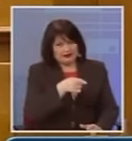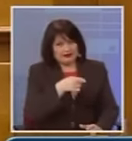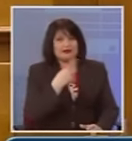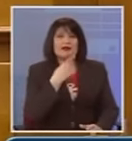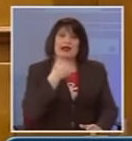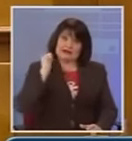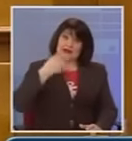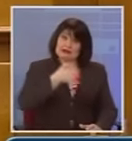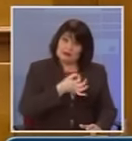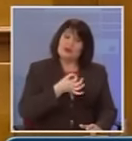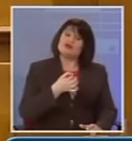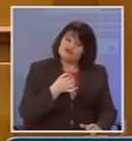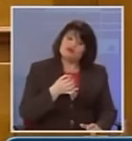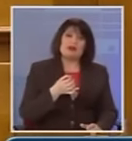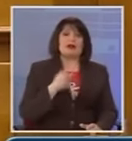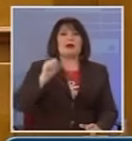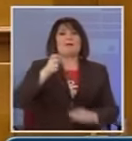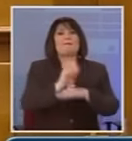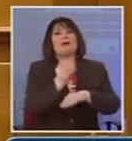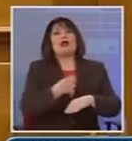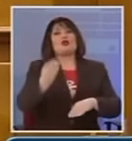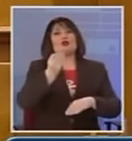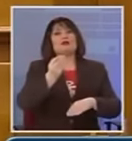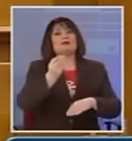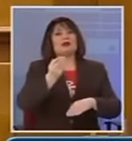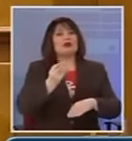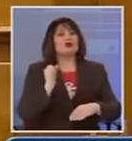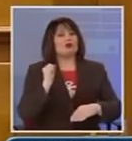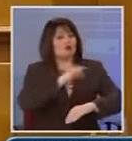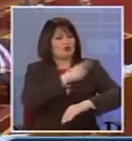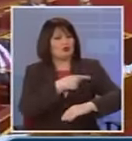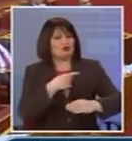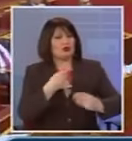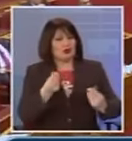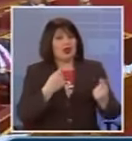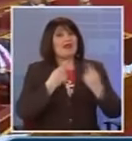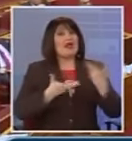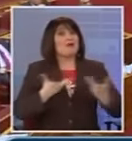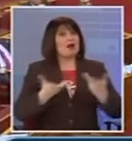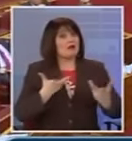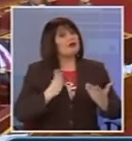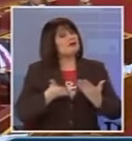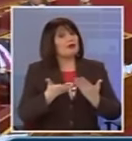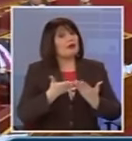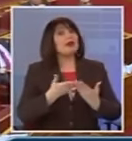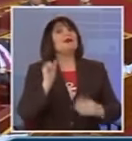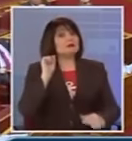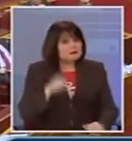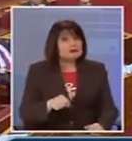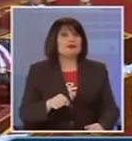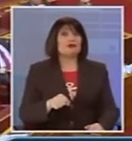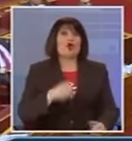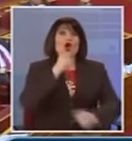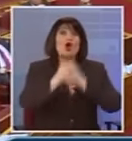κάτι που είπατε χθες, ότι τα πλεονάσματα ενισχύουν τη διαπραγματευτική θέση της χώρας. Συμφωνούμε απόλυτα, κύριε Τσίπρα. Αυτό σας λέμε